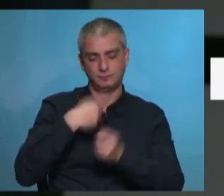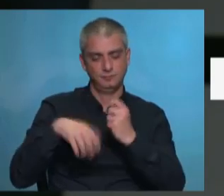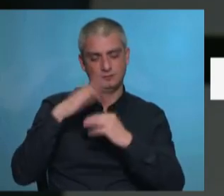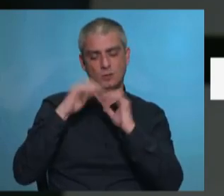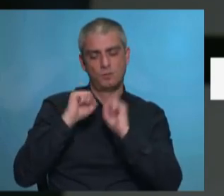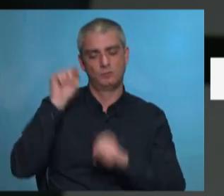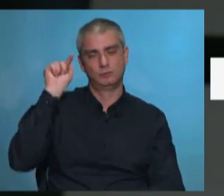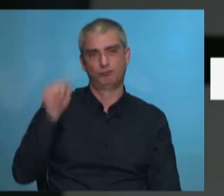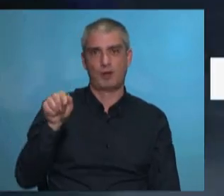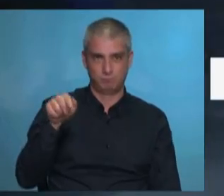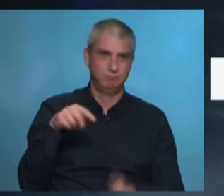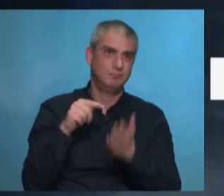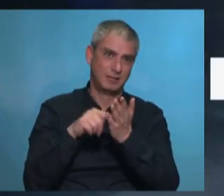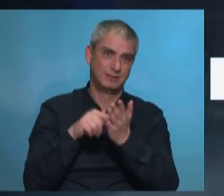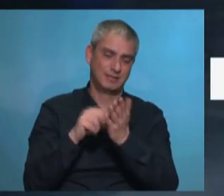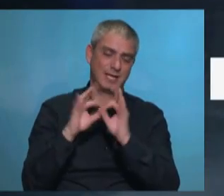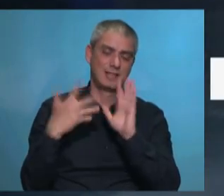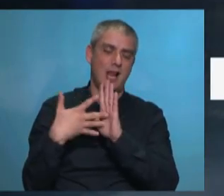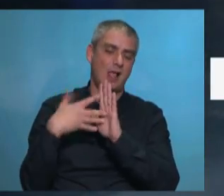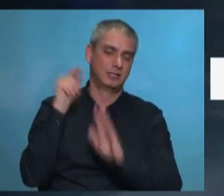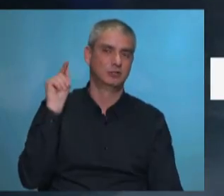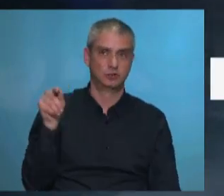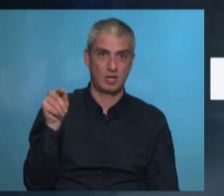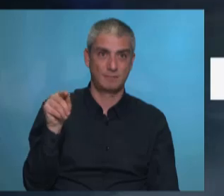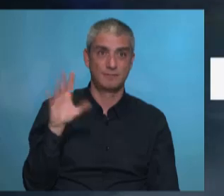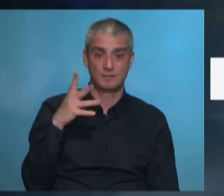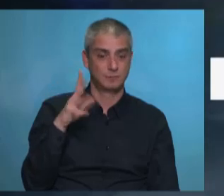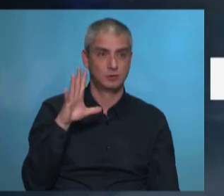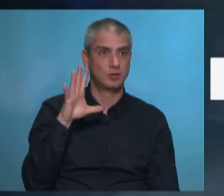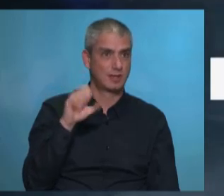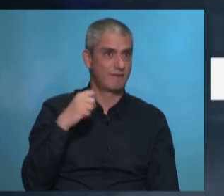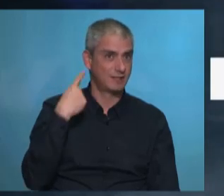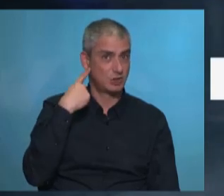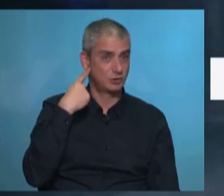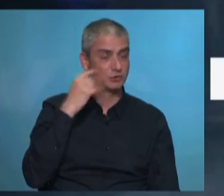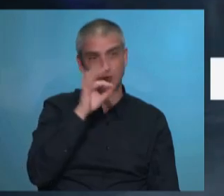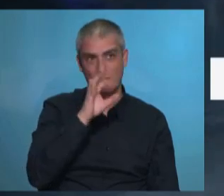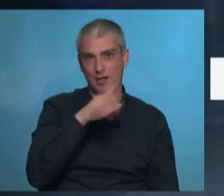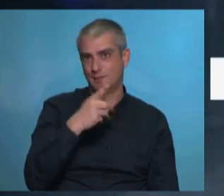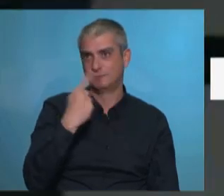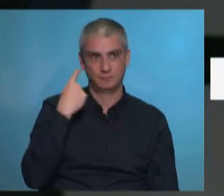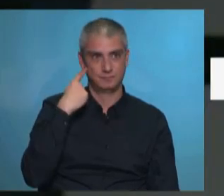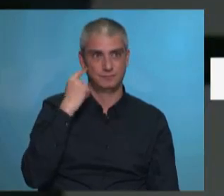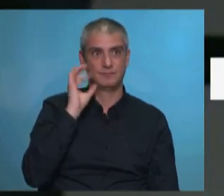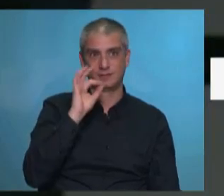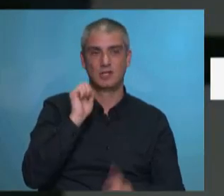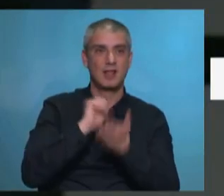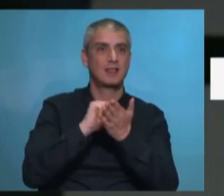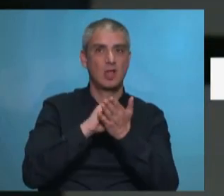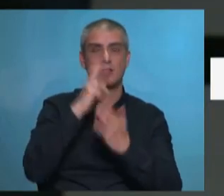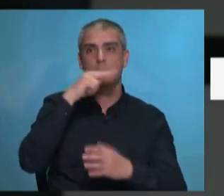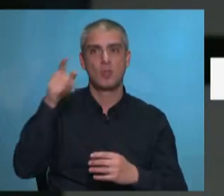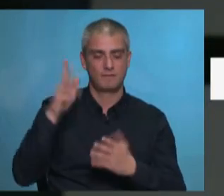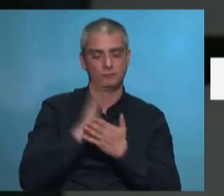שם, ולכן גם החלה החקירה שם, ומה שתפס את האוזן שלך, כנראה גם תפס את האוזן של עיתונאים נורווגים